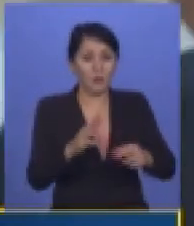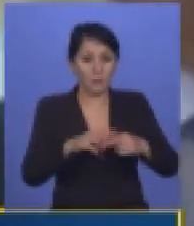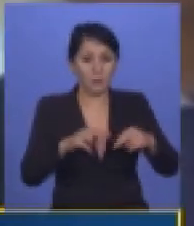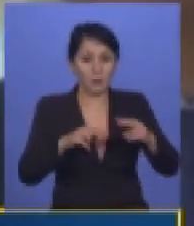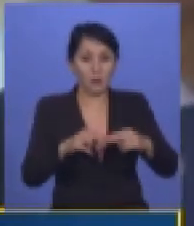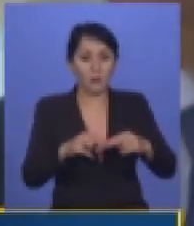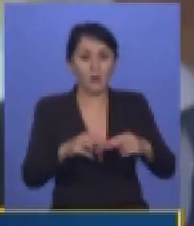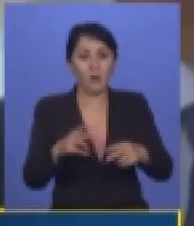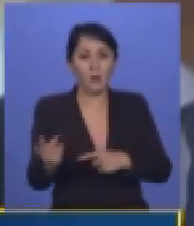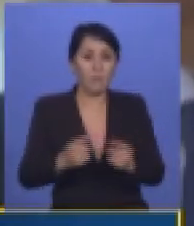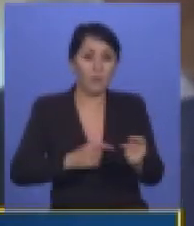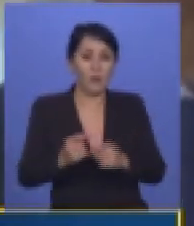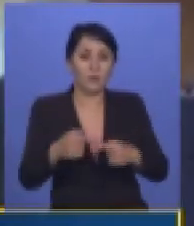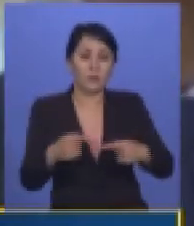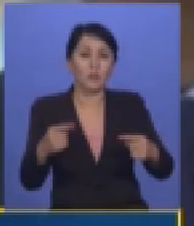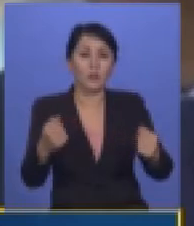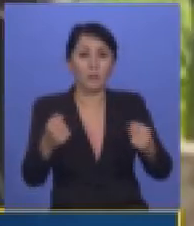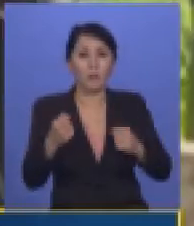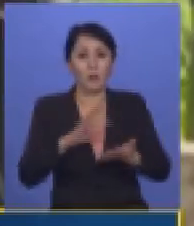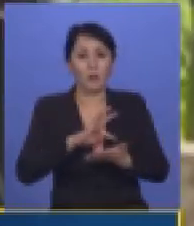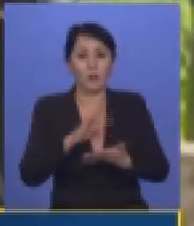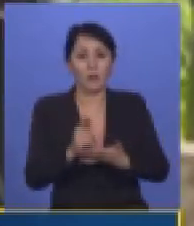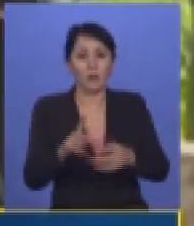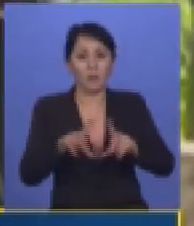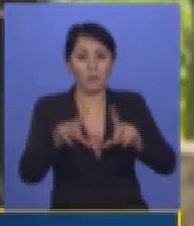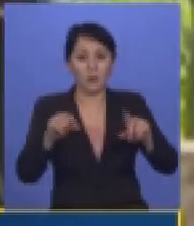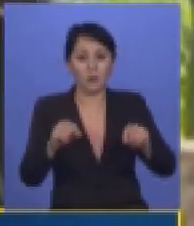Қасым Жомарт Тоқаев нысанды әртүрлі спортты қамтитын ғимарат етіп салуды ескертті.